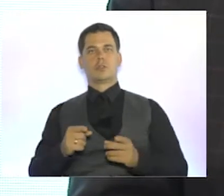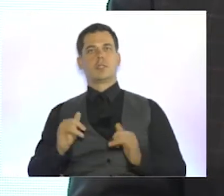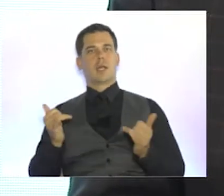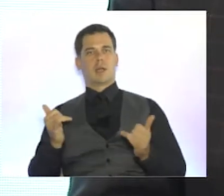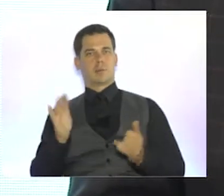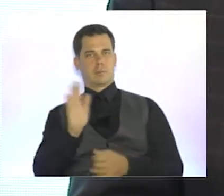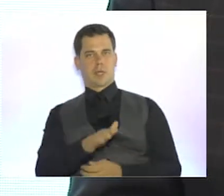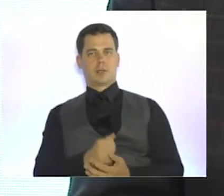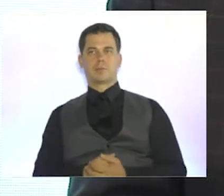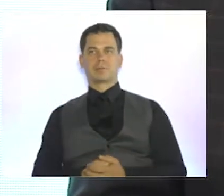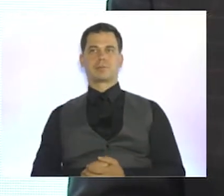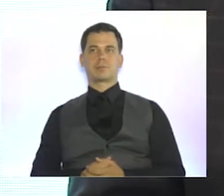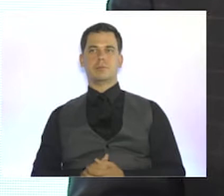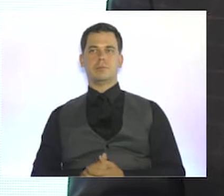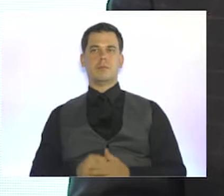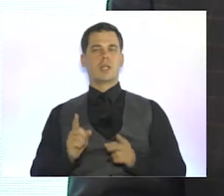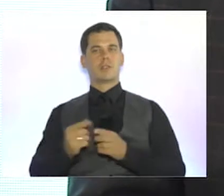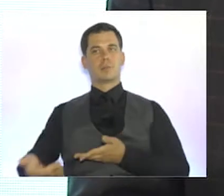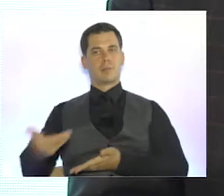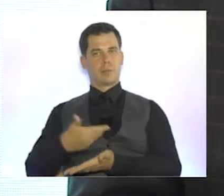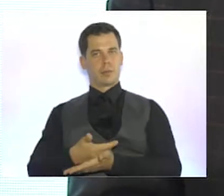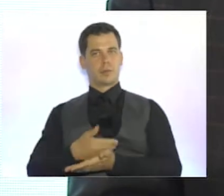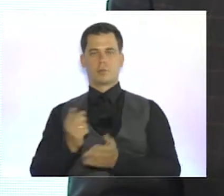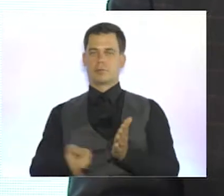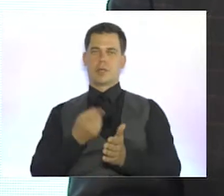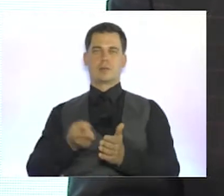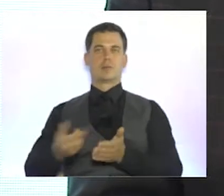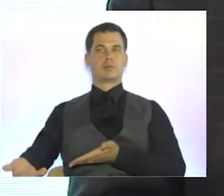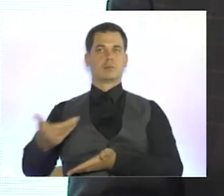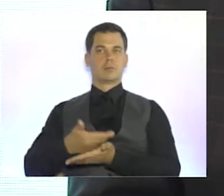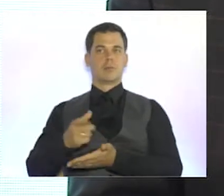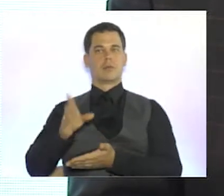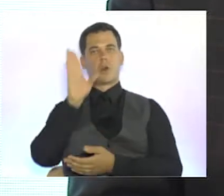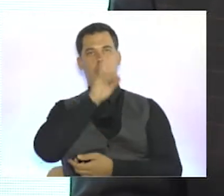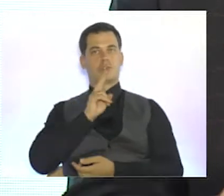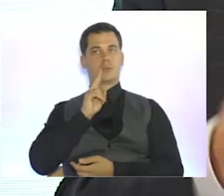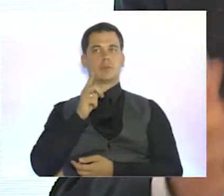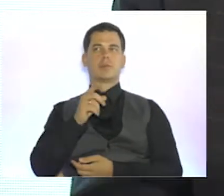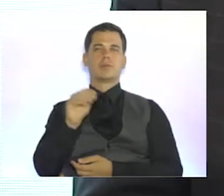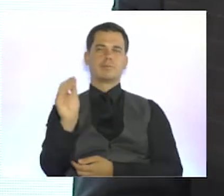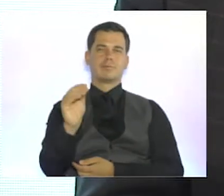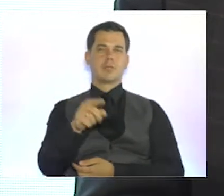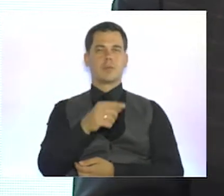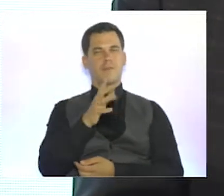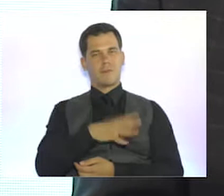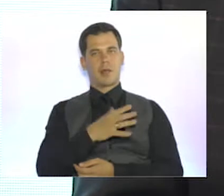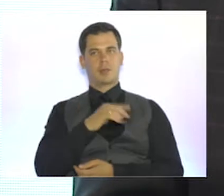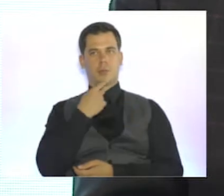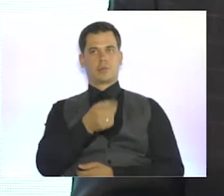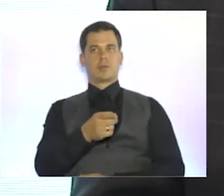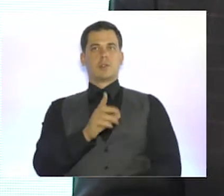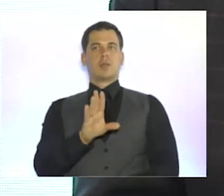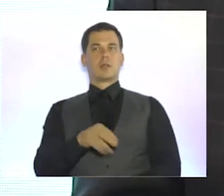i jakby podpowiedź również często rodzicom, których często